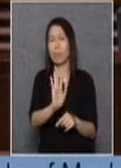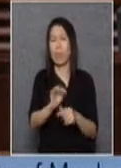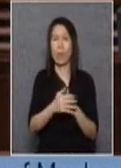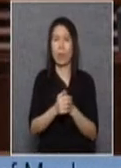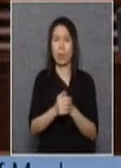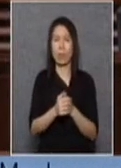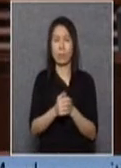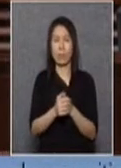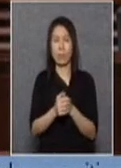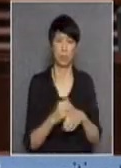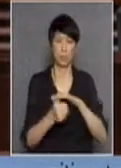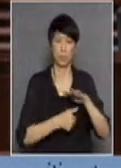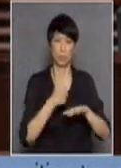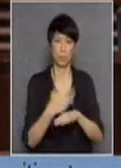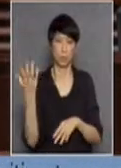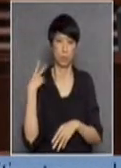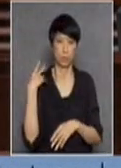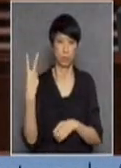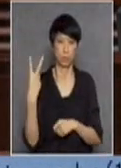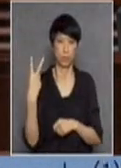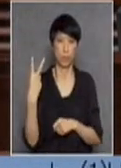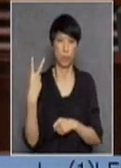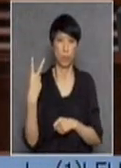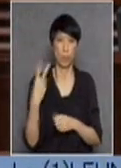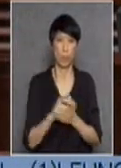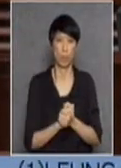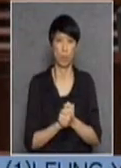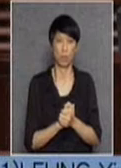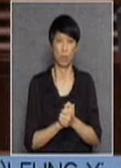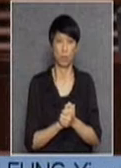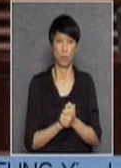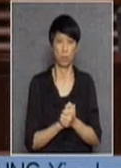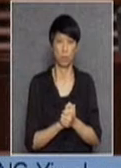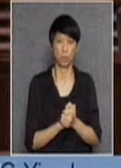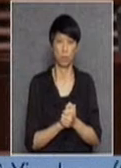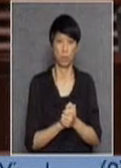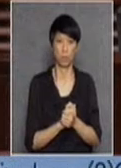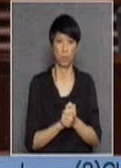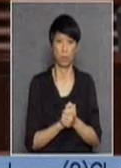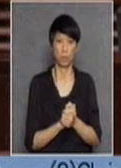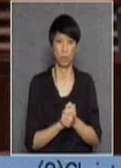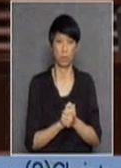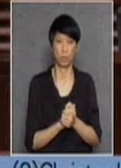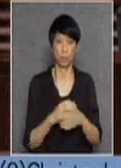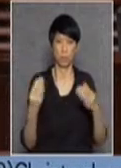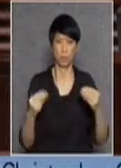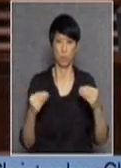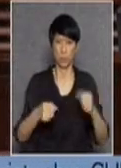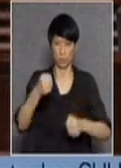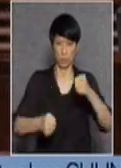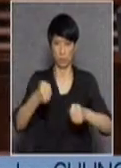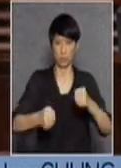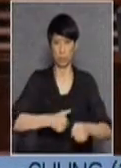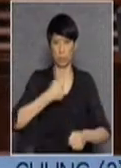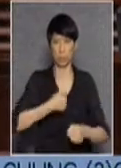主席，前两日我只去支援几位教车师傅，他们